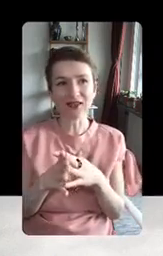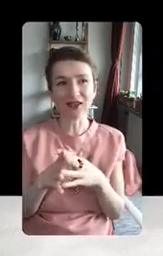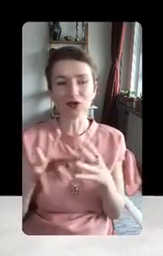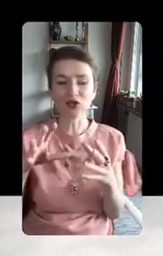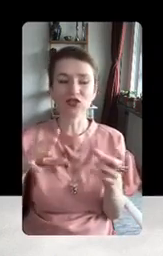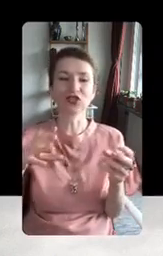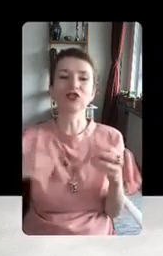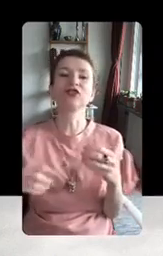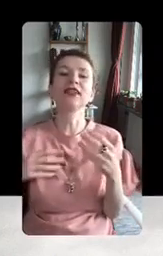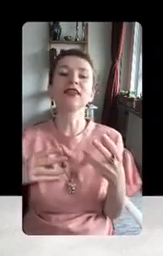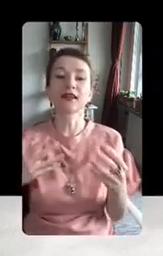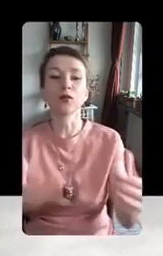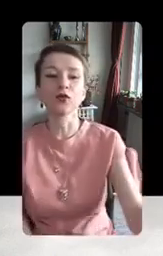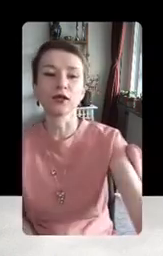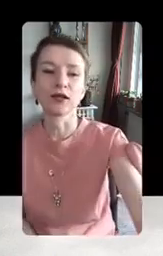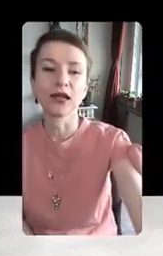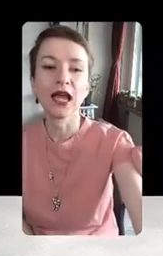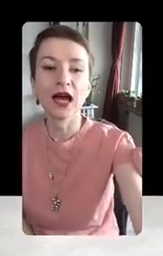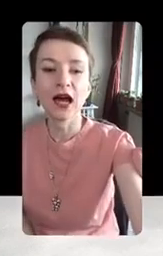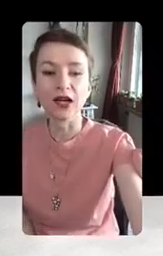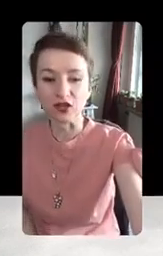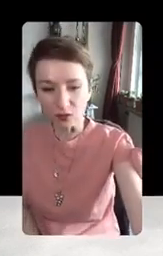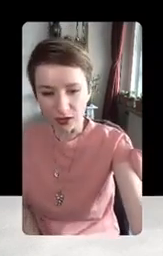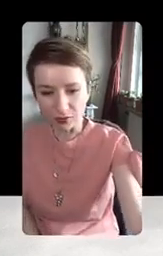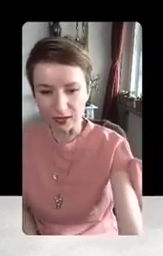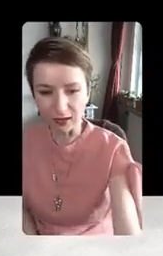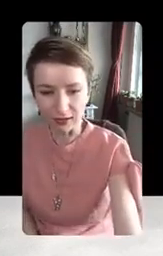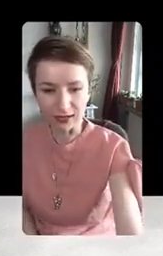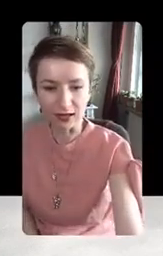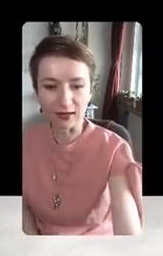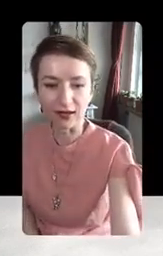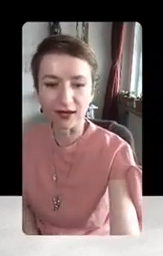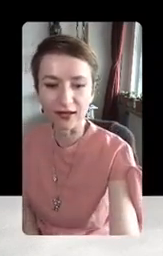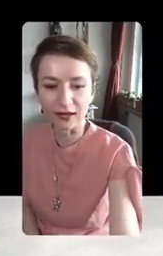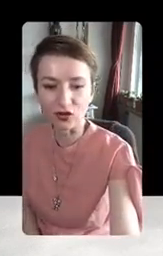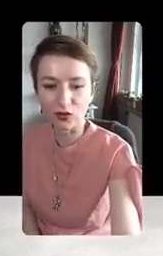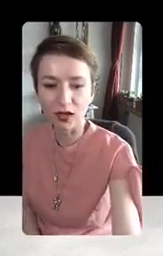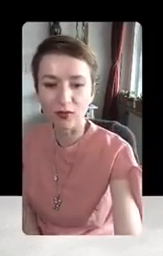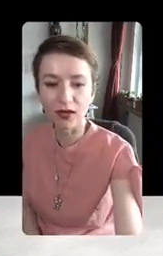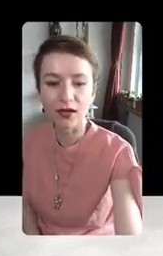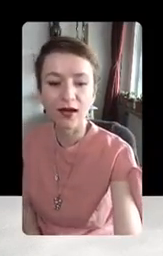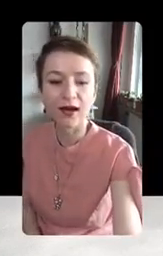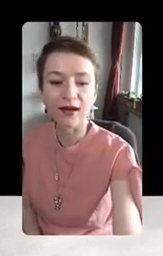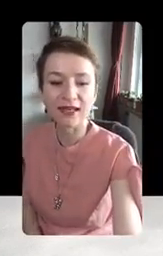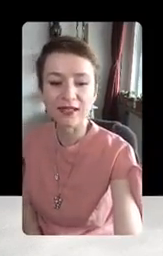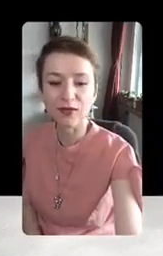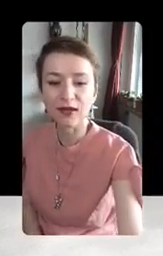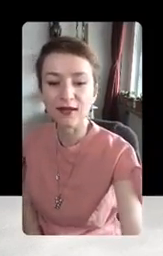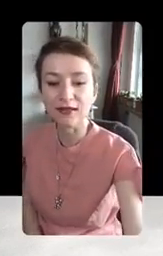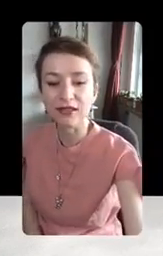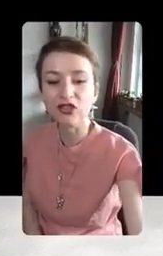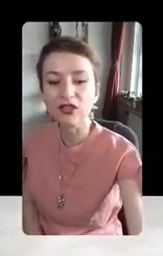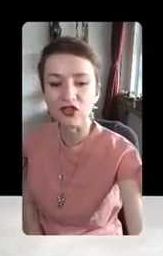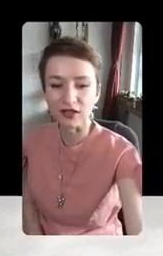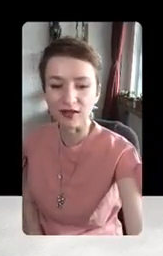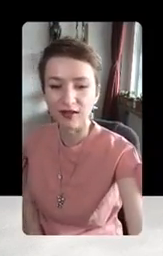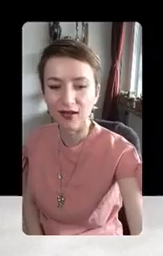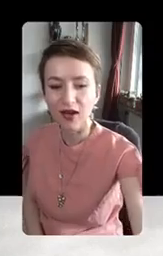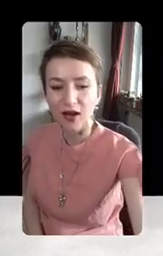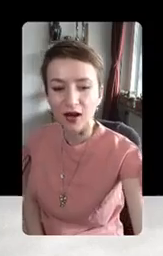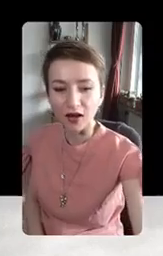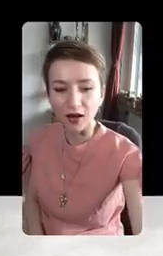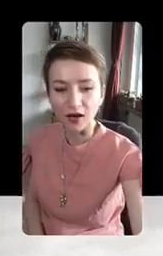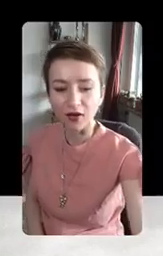она рисовала очень живые работы. Особенно прославилась она рисунками разными